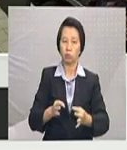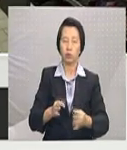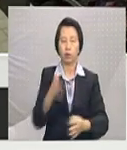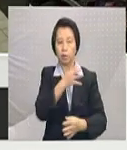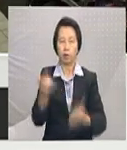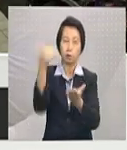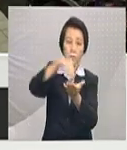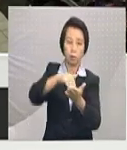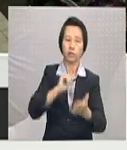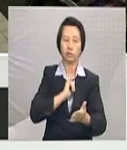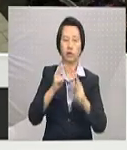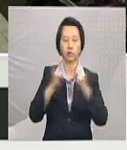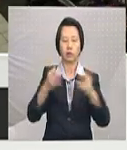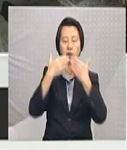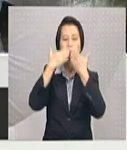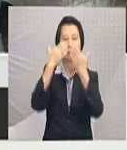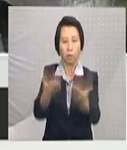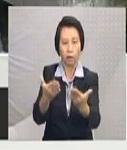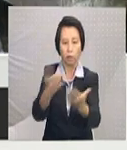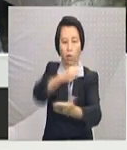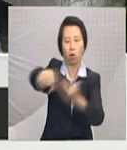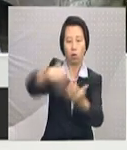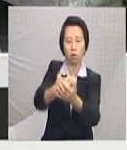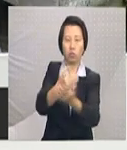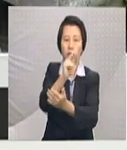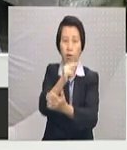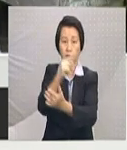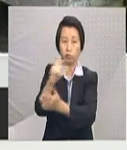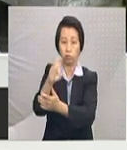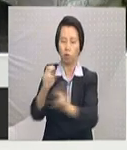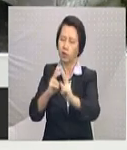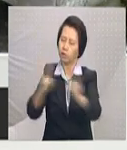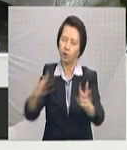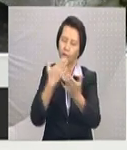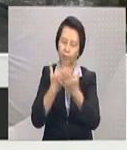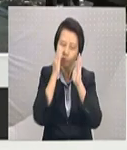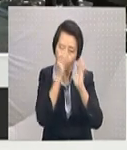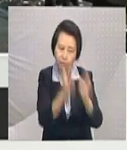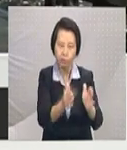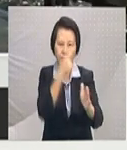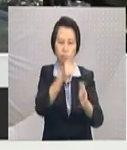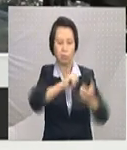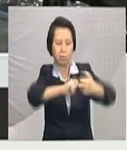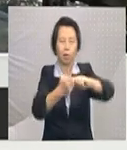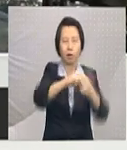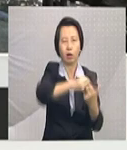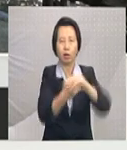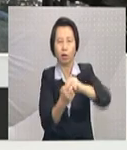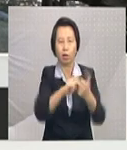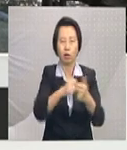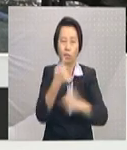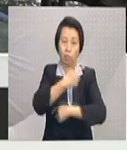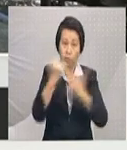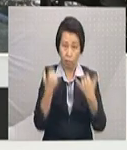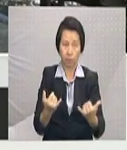amat berterima kasih kepada semua NGO-NGO yang sangat prihatin kepada permasalahan yang timbul pada hari